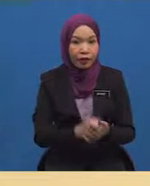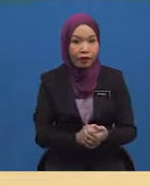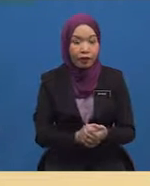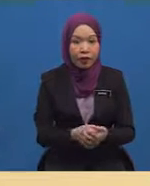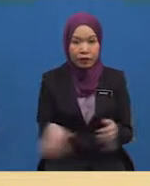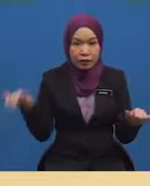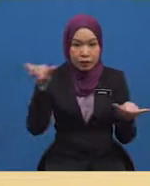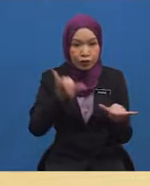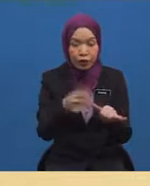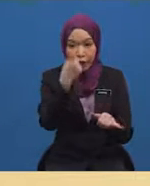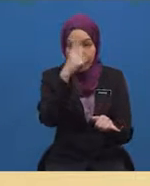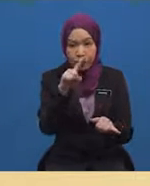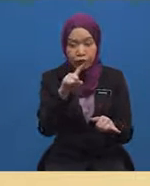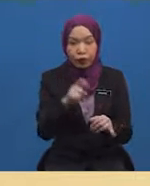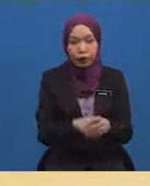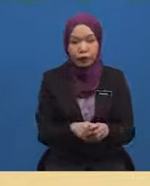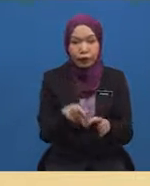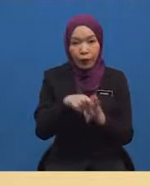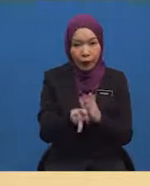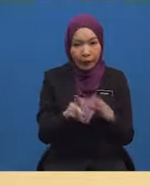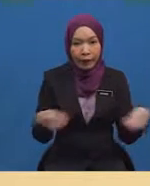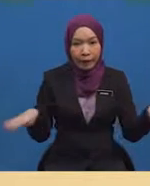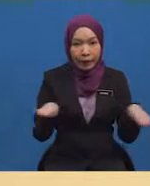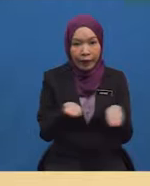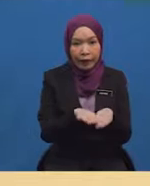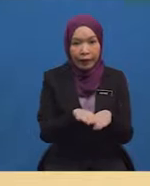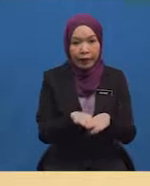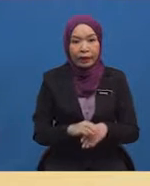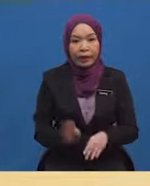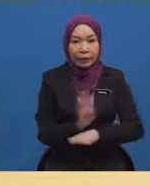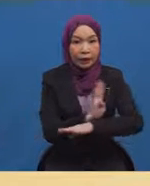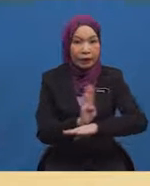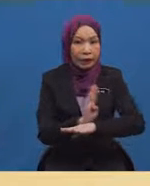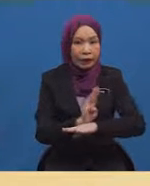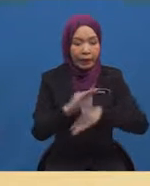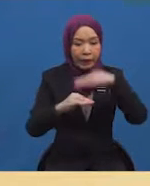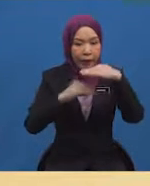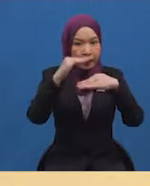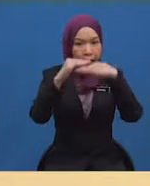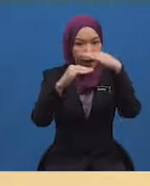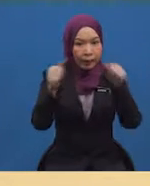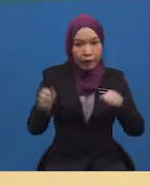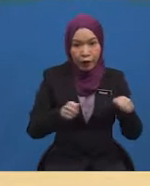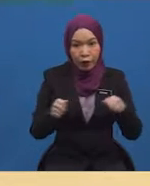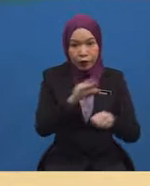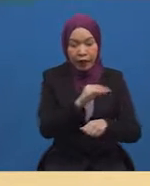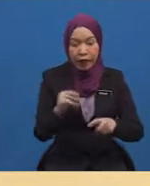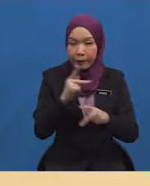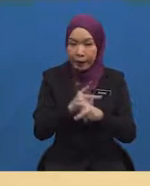sesuai untuk pelbagai jenis kegiatan ekonomi seperti pembinaan, pengangkutan dan